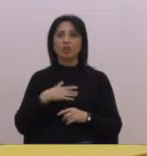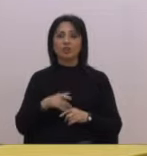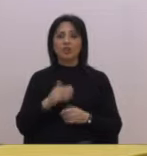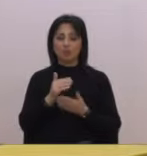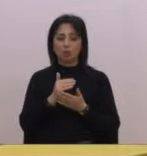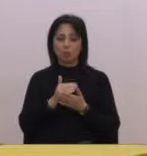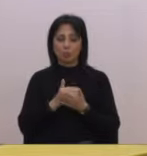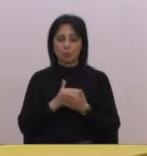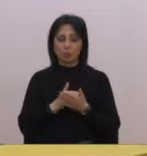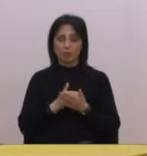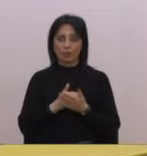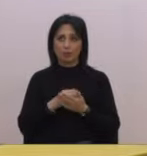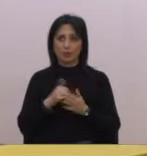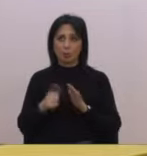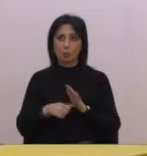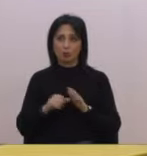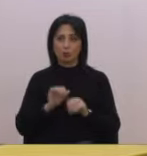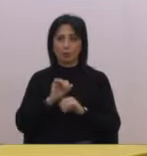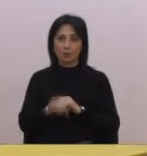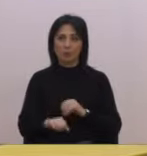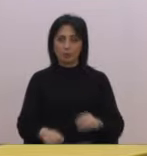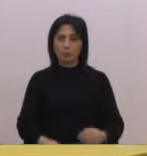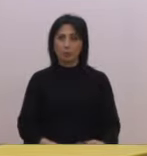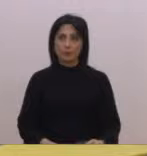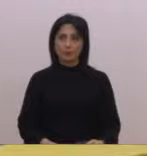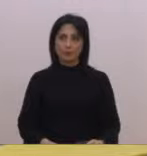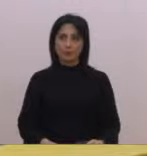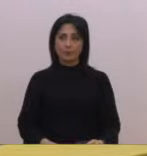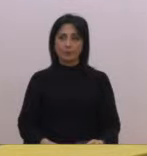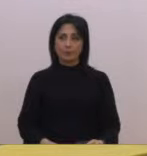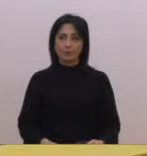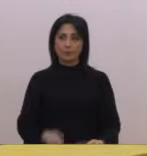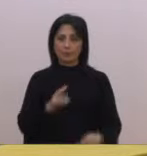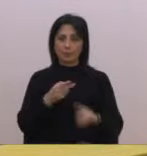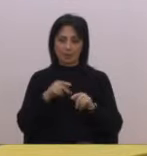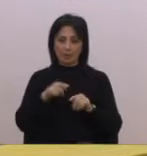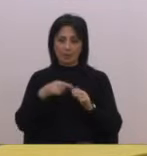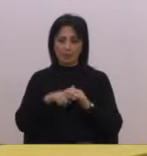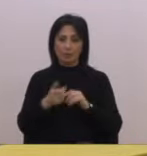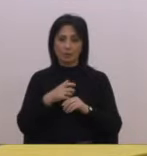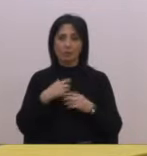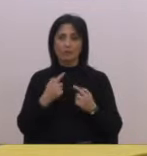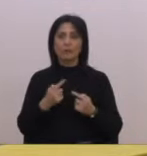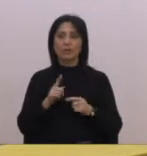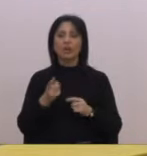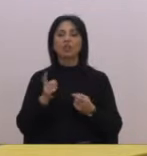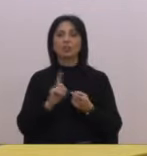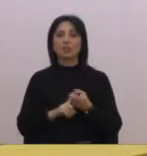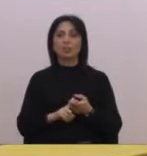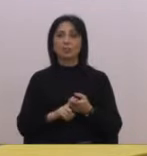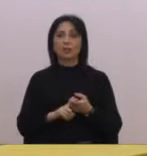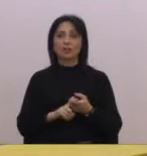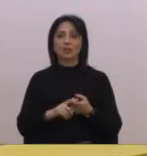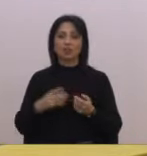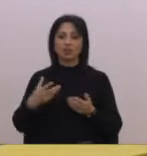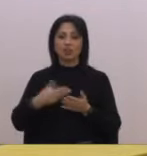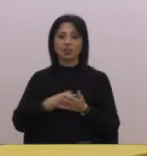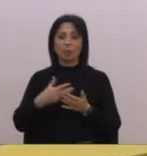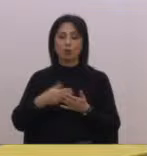სტრუქტურული უმუშევრობა დავძლიოთ. Და აქედან გამომდინარე ძალიან მნიშვნელოვანია. რაც შეეხება შემოსავლებს,